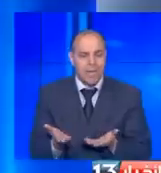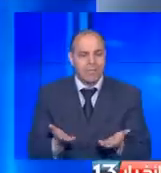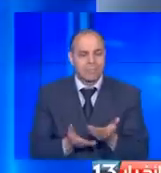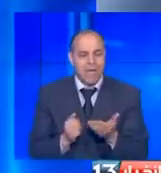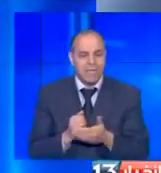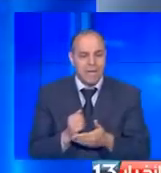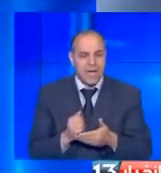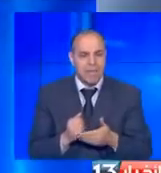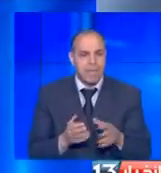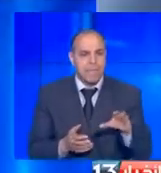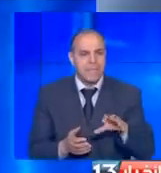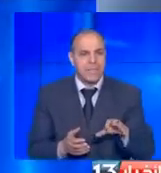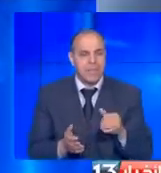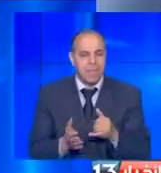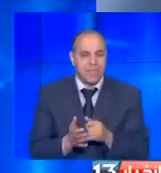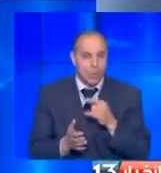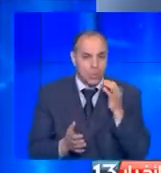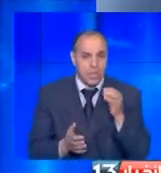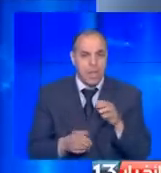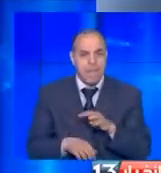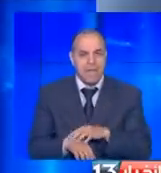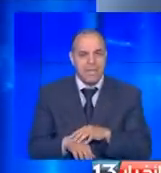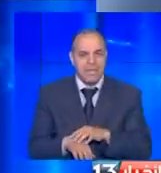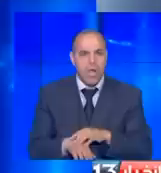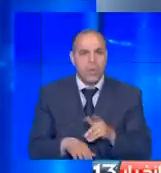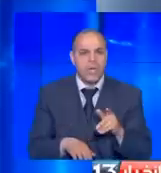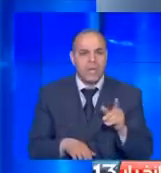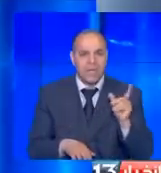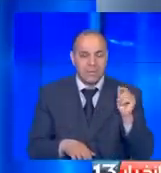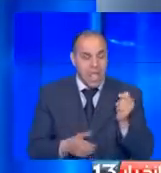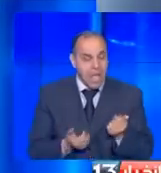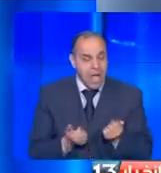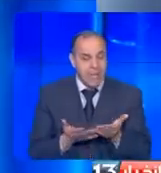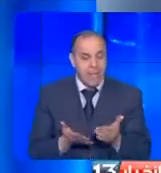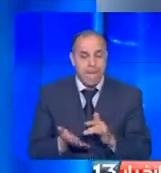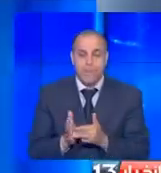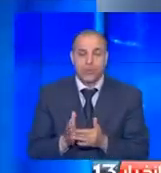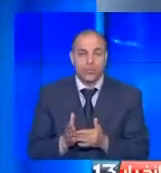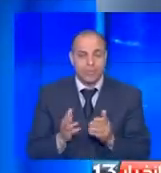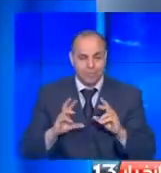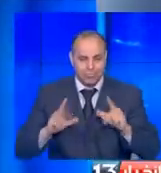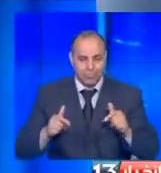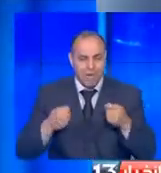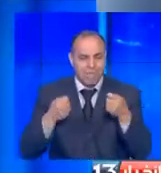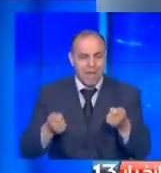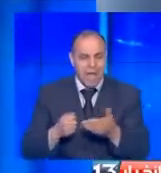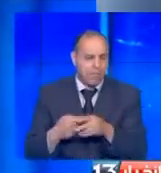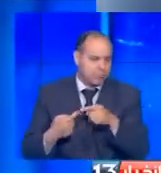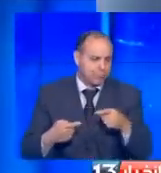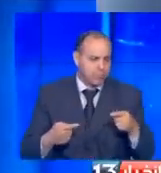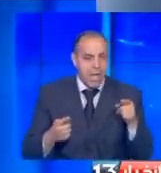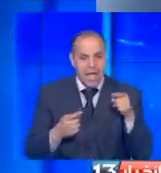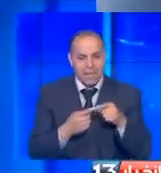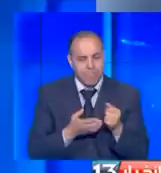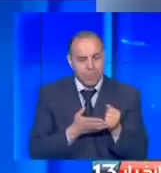للخدمات الفلاحية بمنطقة الصخيرات بمعتمدية فريانة، زودتها بمجموعة من المعدات الفلاحية المختلفة